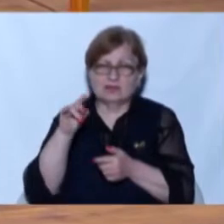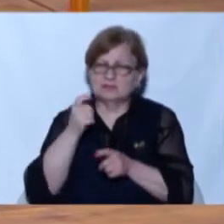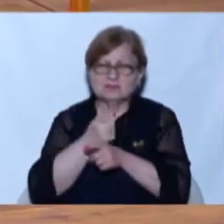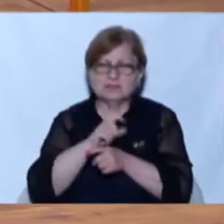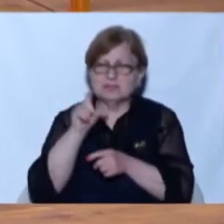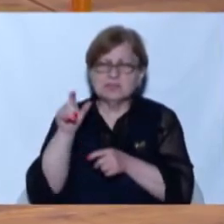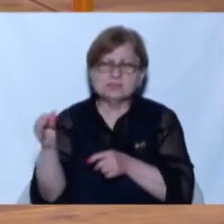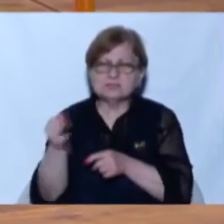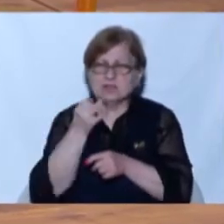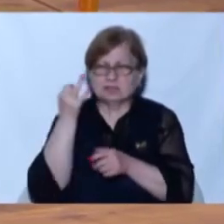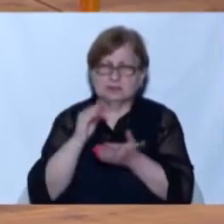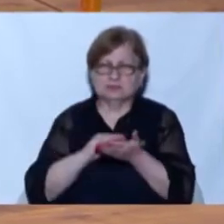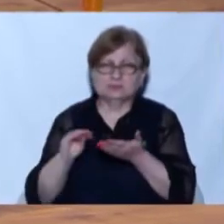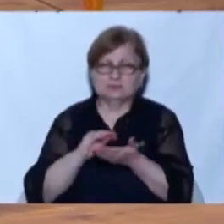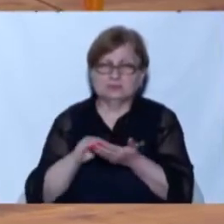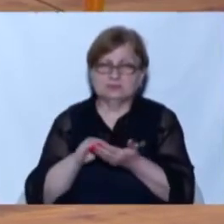საინტერესო მწერალია.